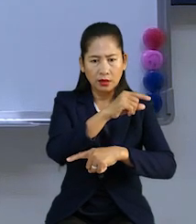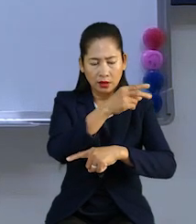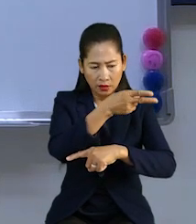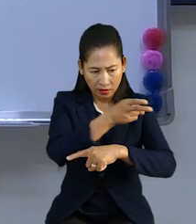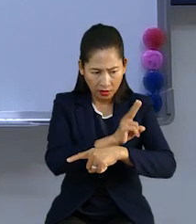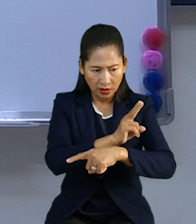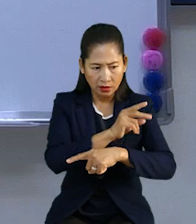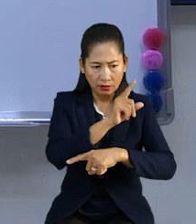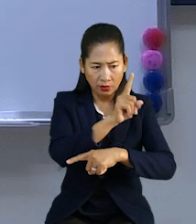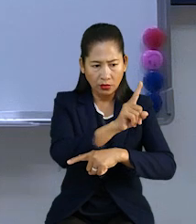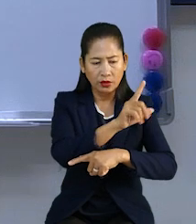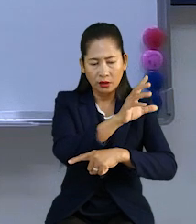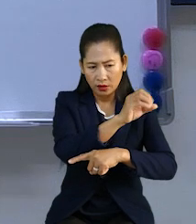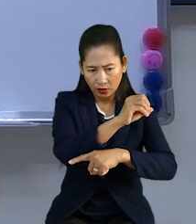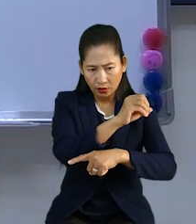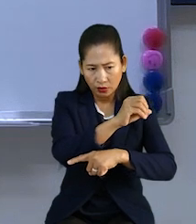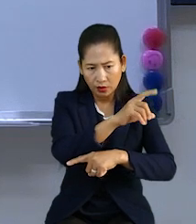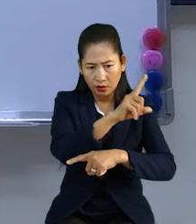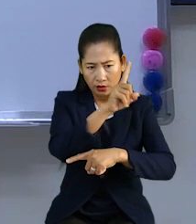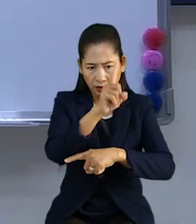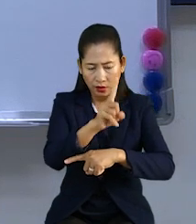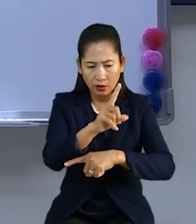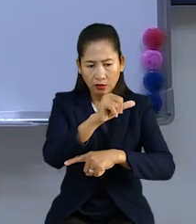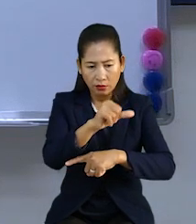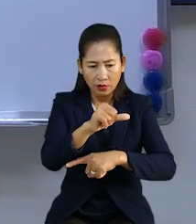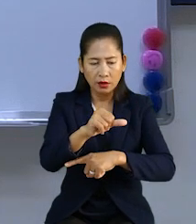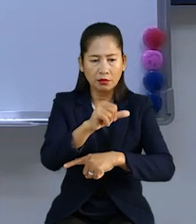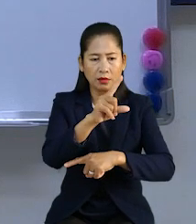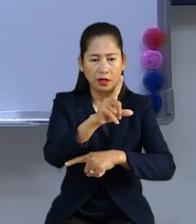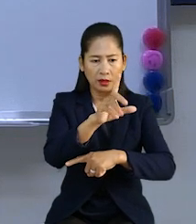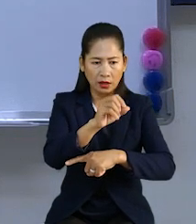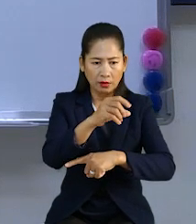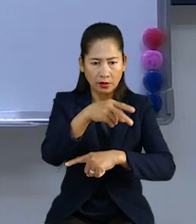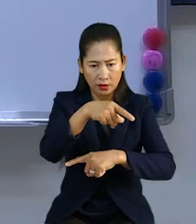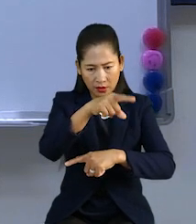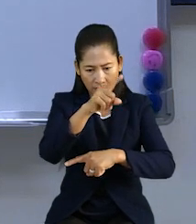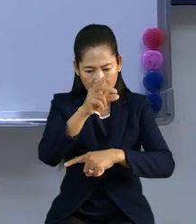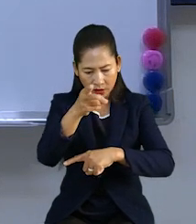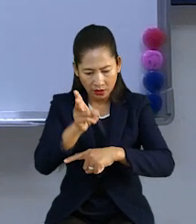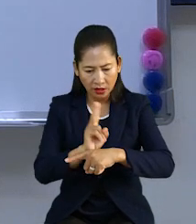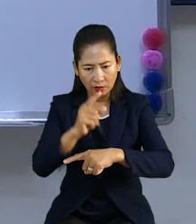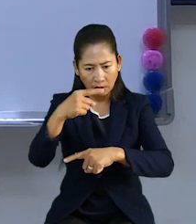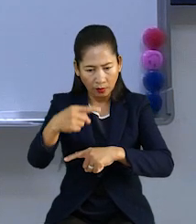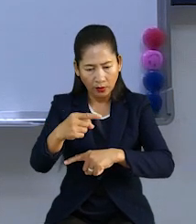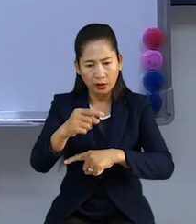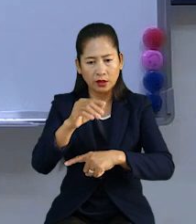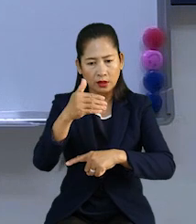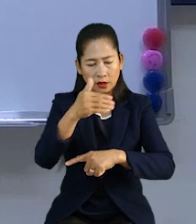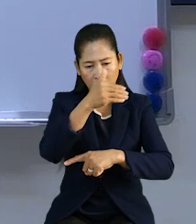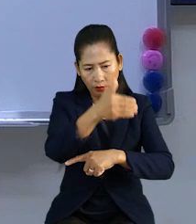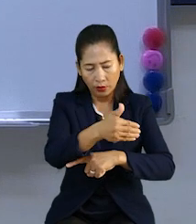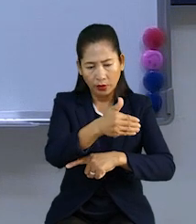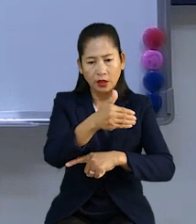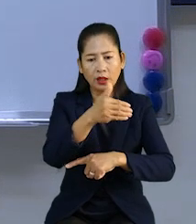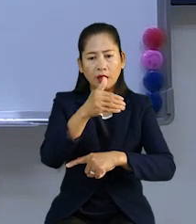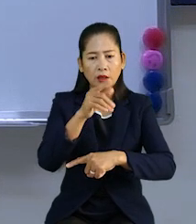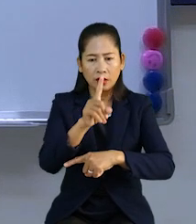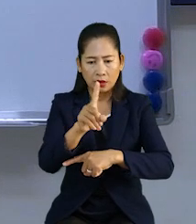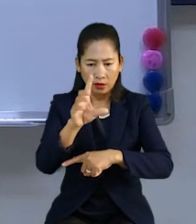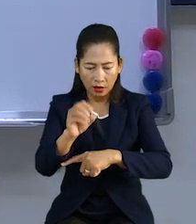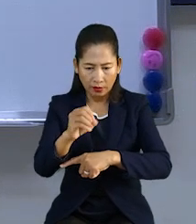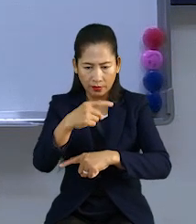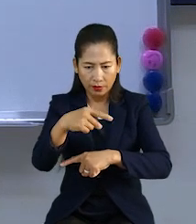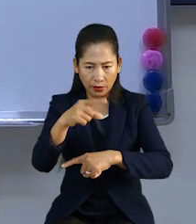chay ọt mũi nữa sò sồn tung mớn bàn đọc chay mà ở tung quan muối thì sao bún chân tung quan thì